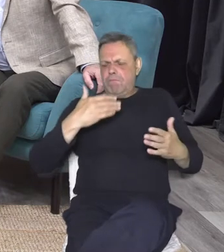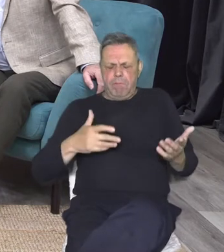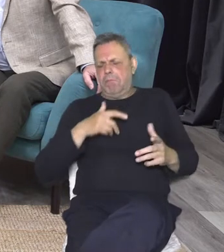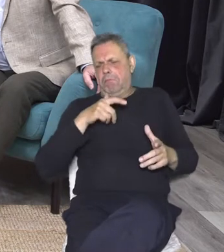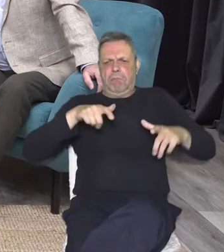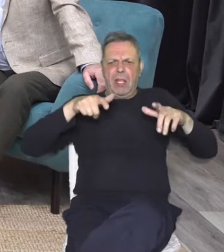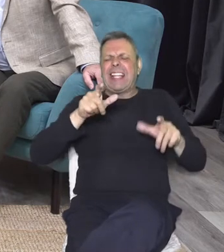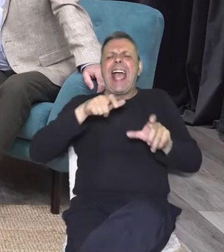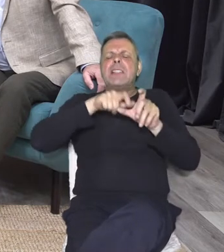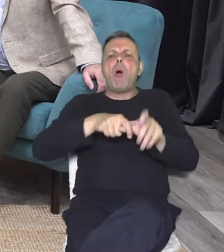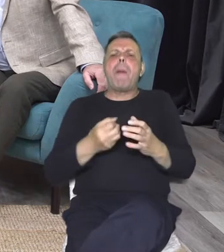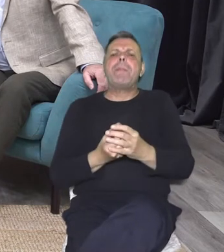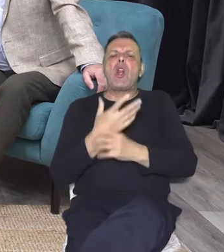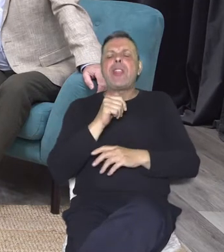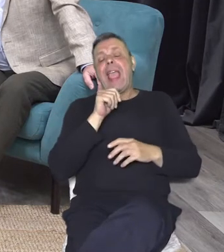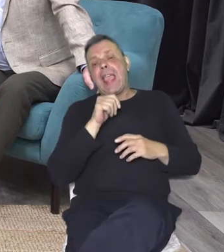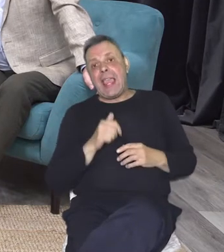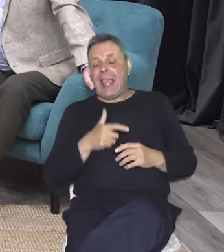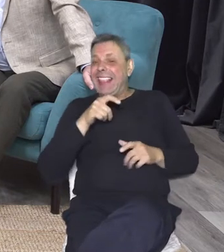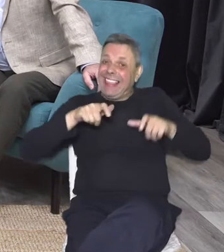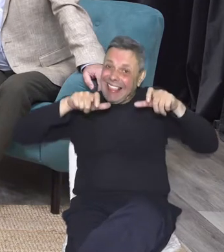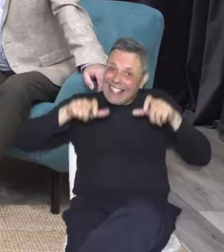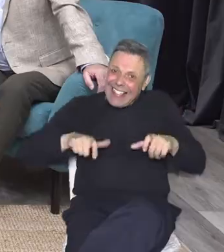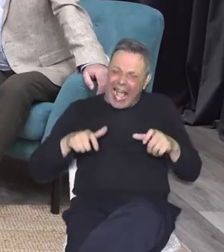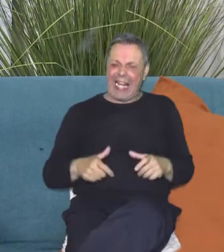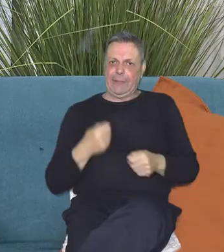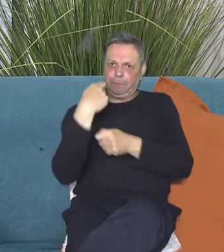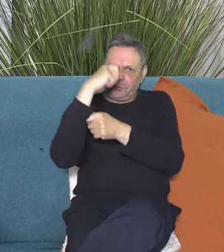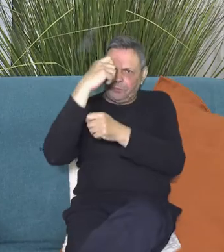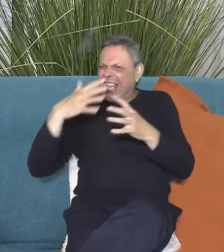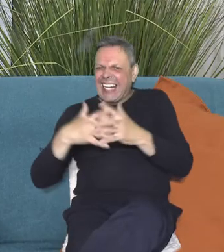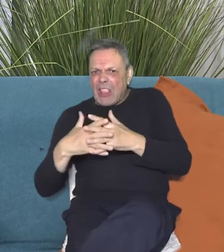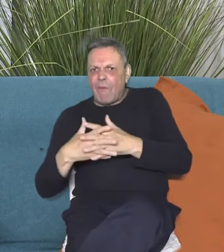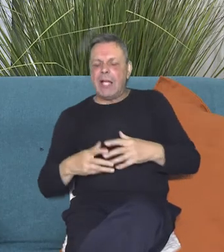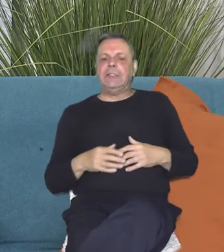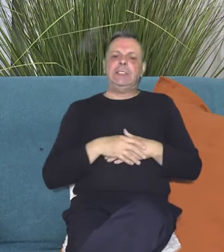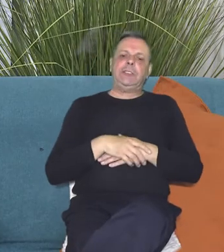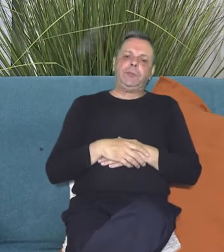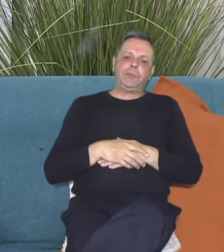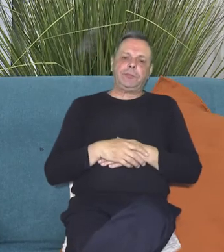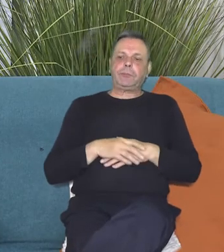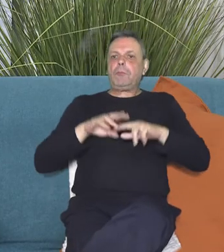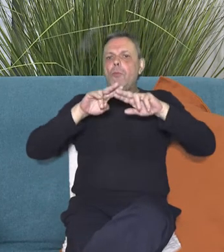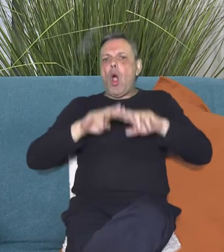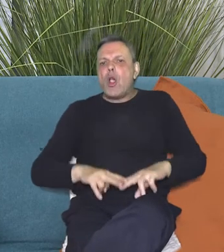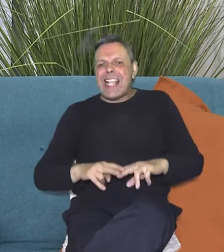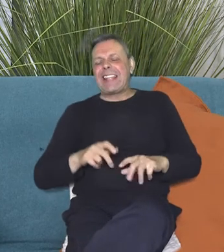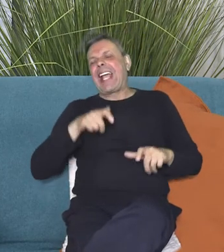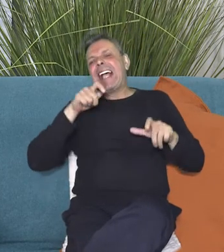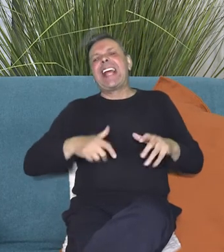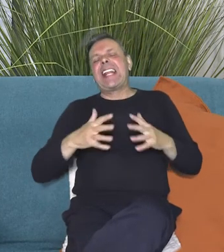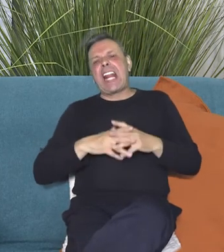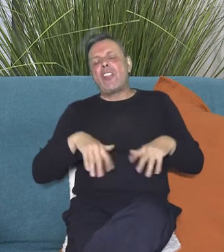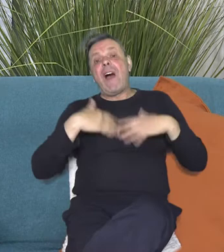da u stvari taj spoj prirode i tih starih gradova i ostataka